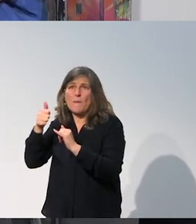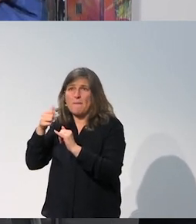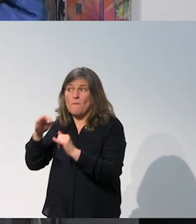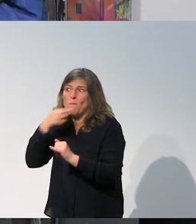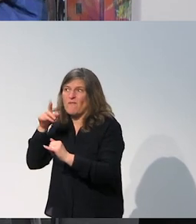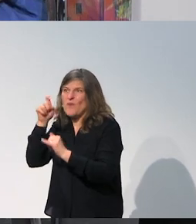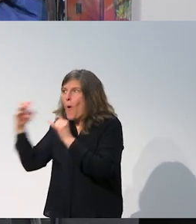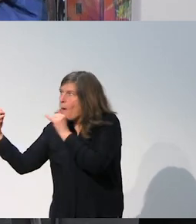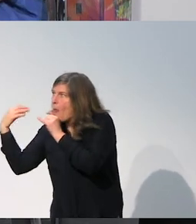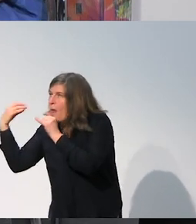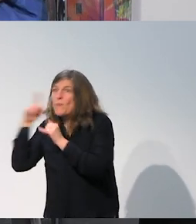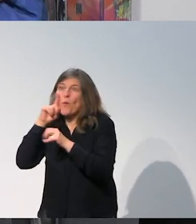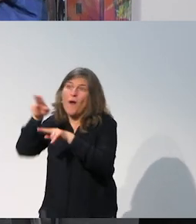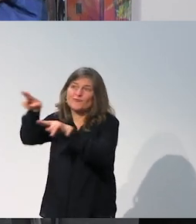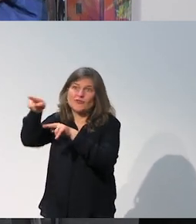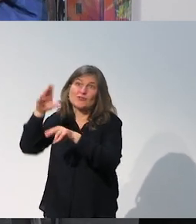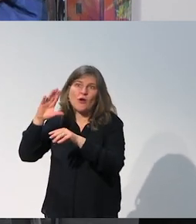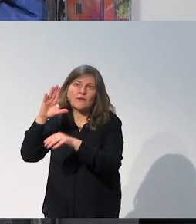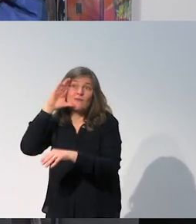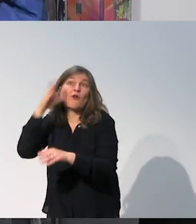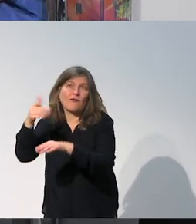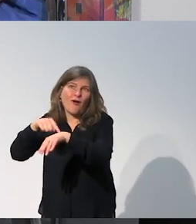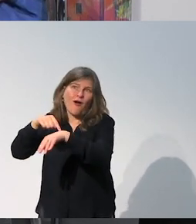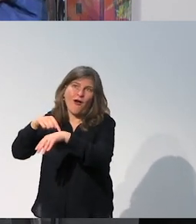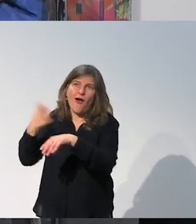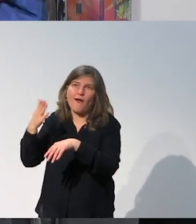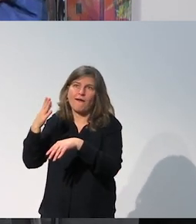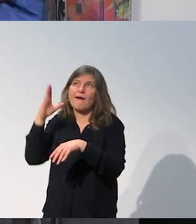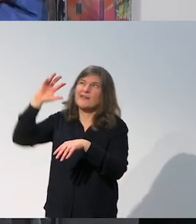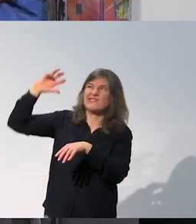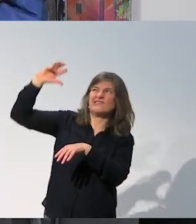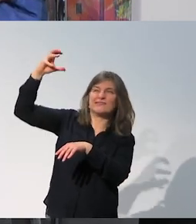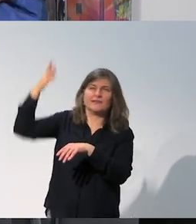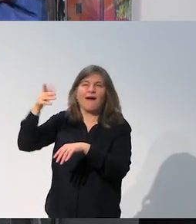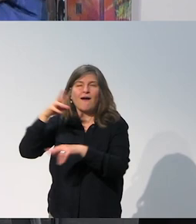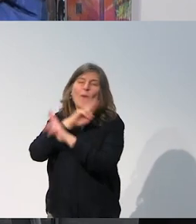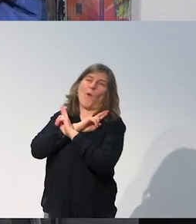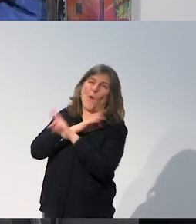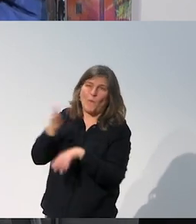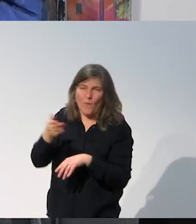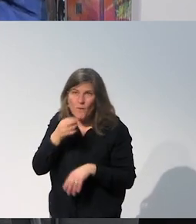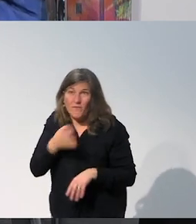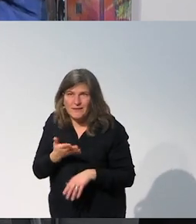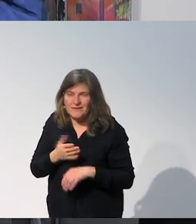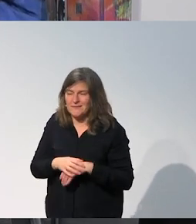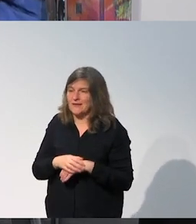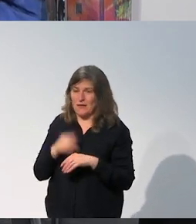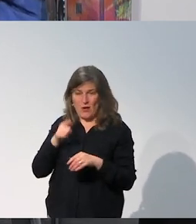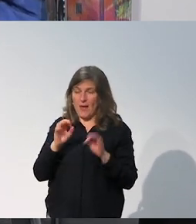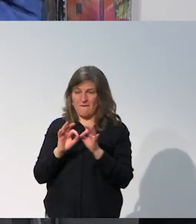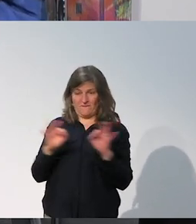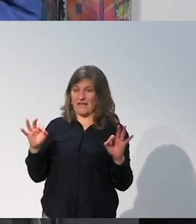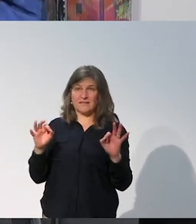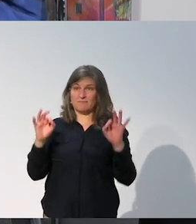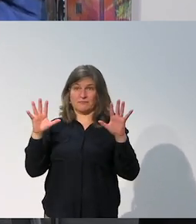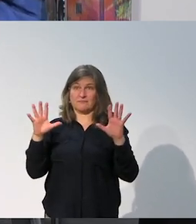source pendant que les chasseurs font la sieste, à l'heure écrasée de soleil. Voilà. Donc la phrase, elle vient, j'ai presque envie de